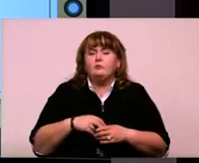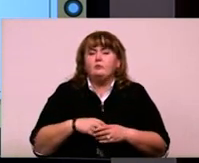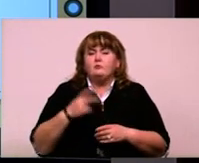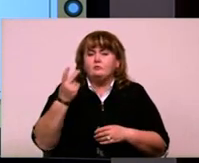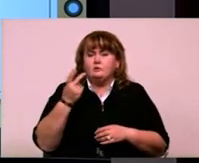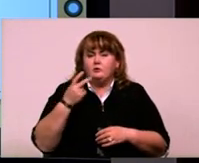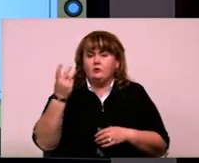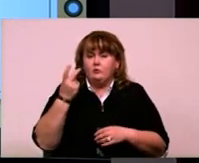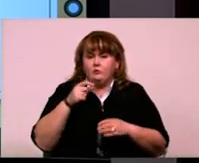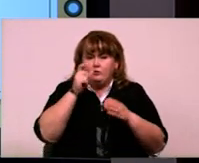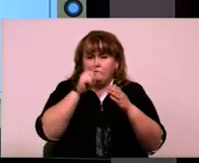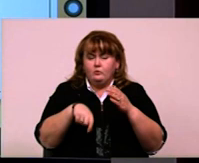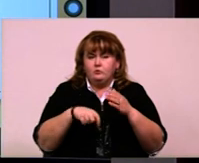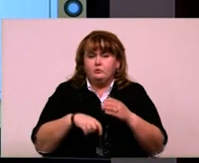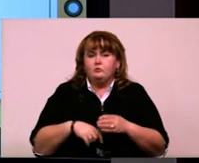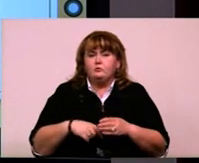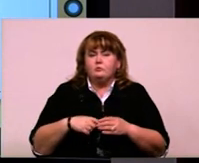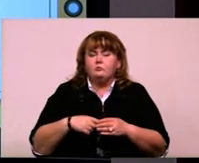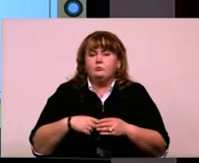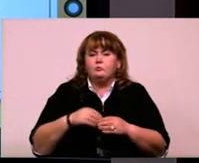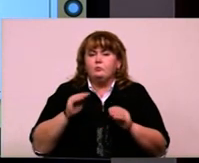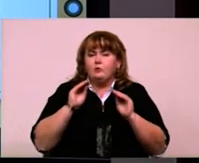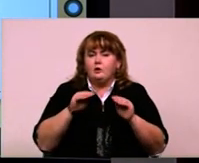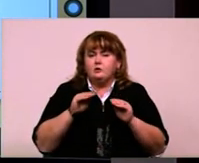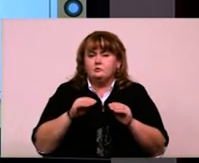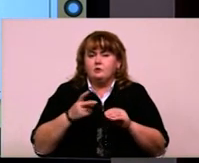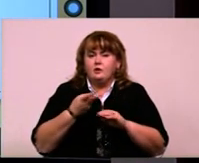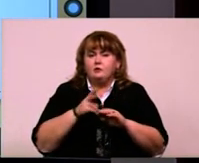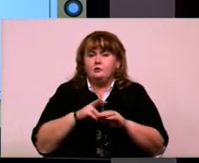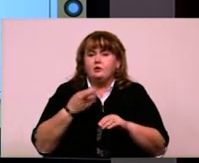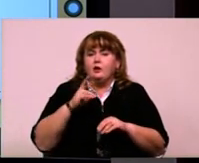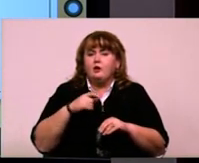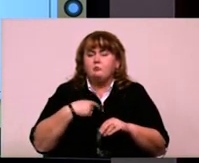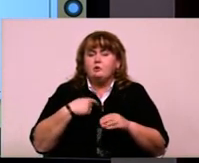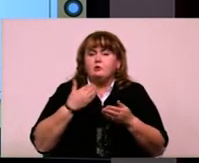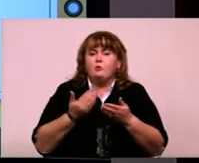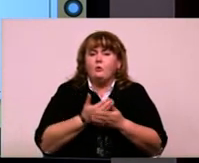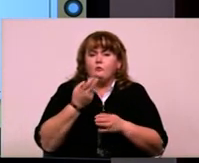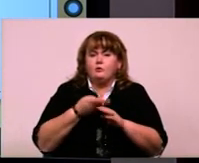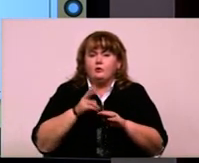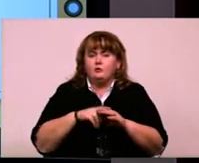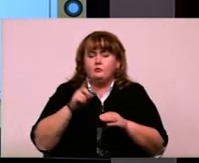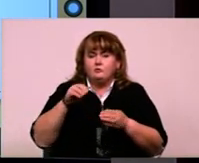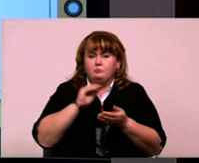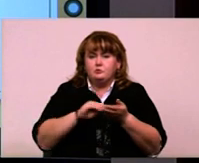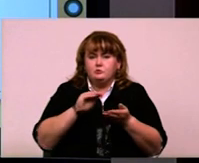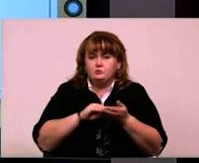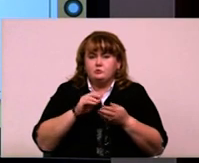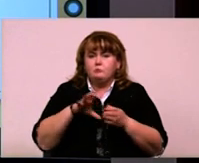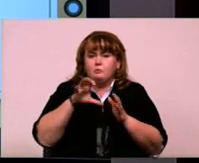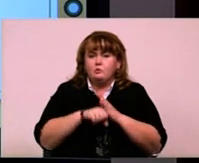Вторая. Вторую колонку, то есть которая у нас указана, это для меня абсолютно новая. Здесь вы заполните